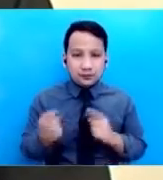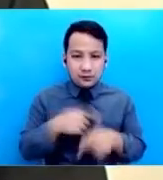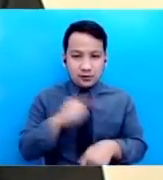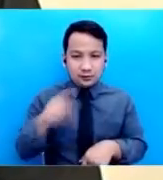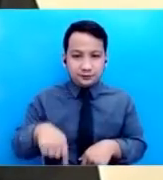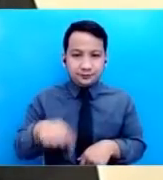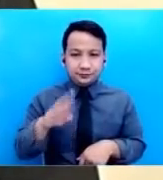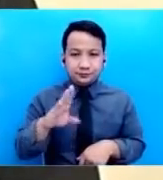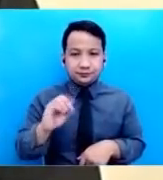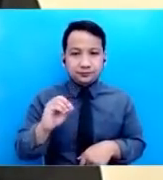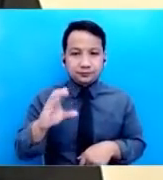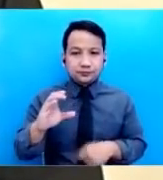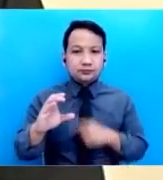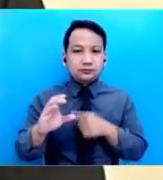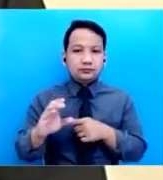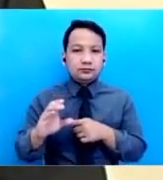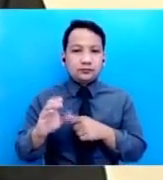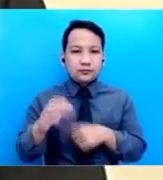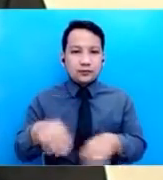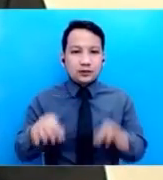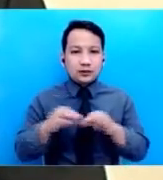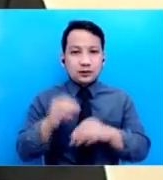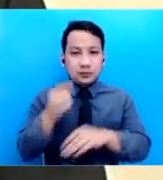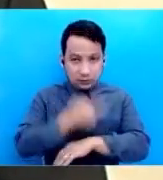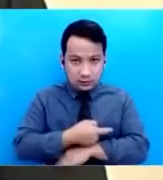BOC, yung araw, yung